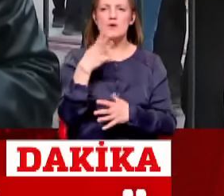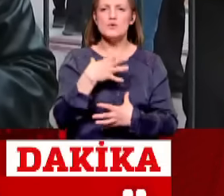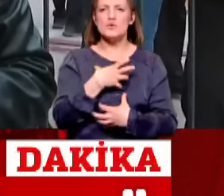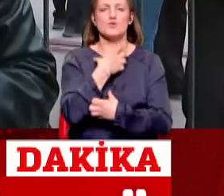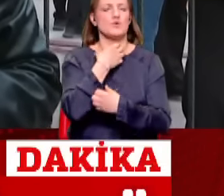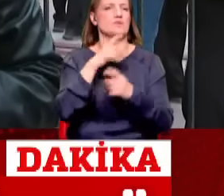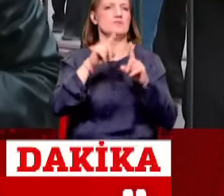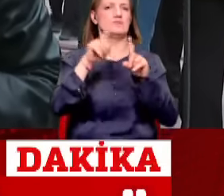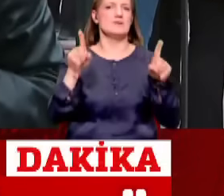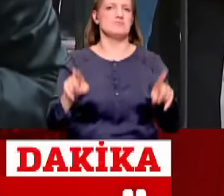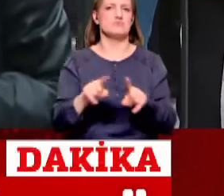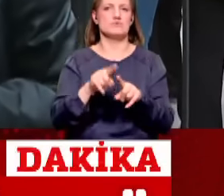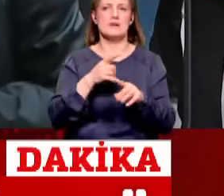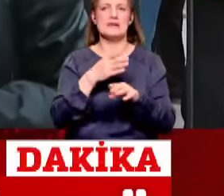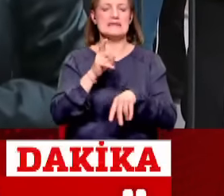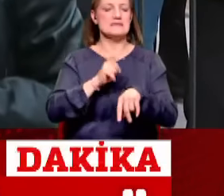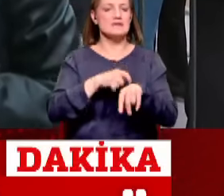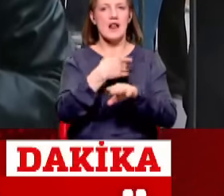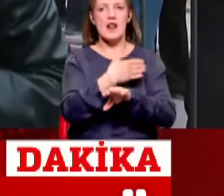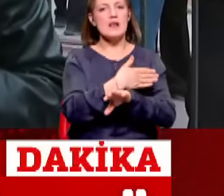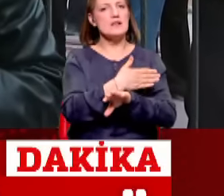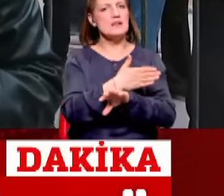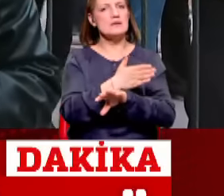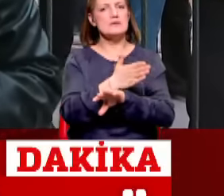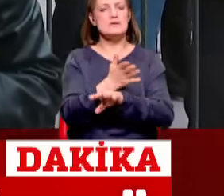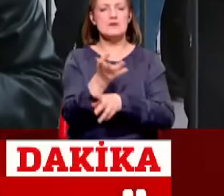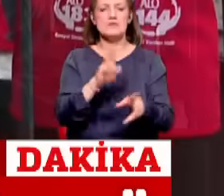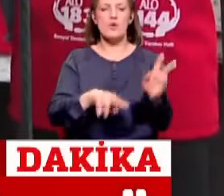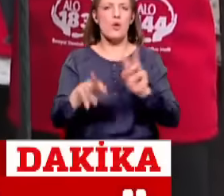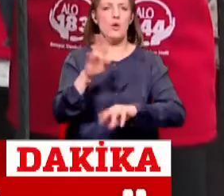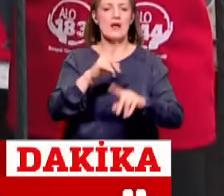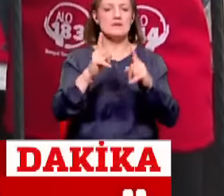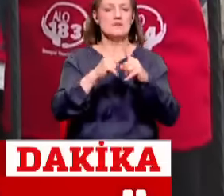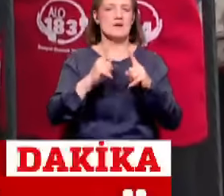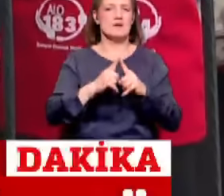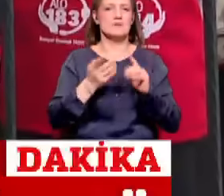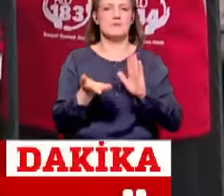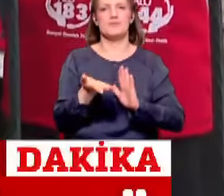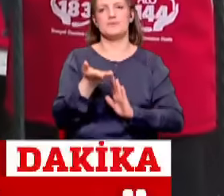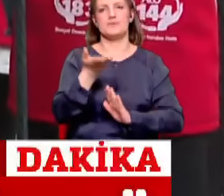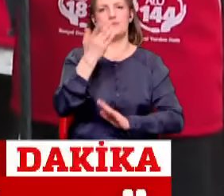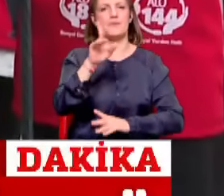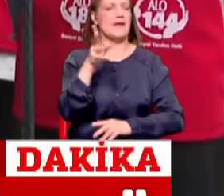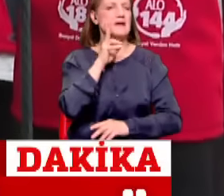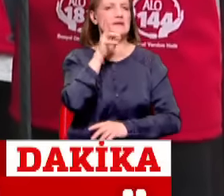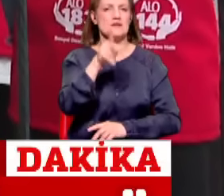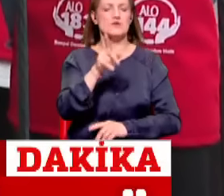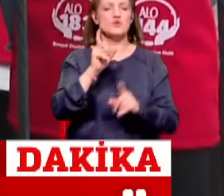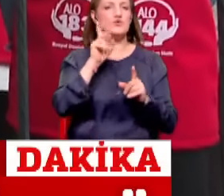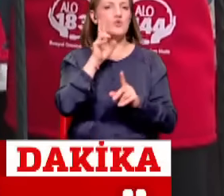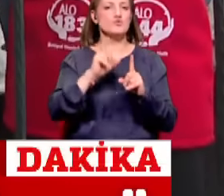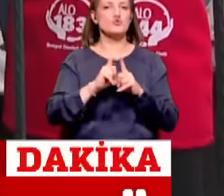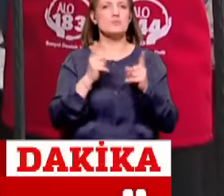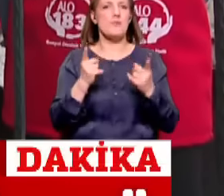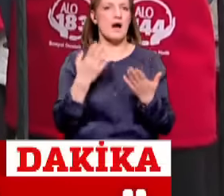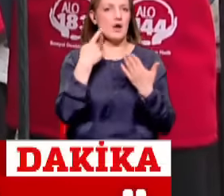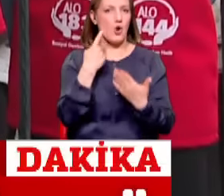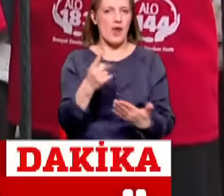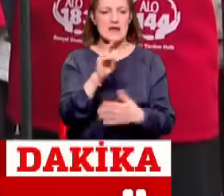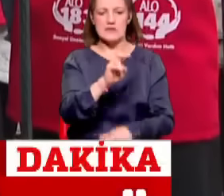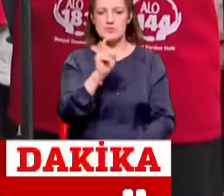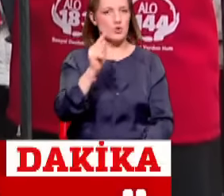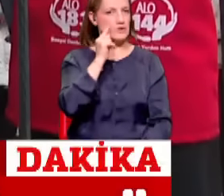işte. Şimdi saatler ilerledikçe can kaybı sayısı arttı. Ne yazık ki son duruma göre de